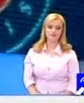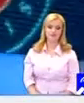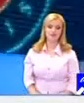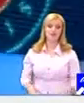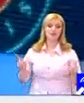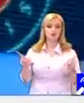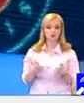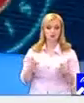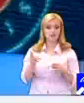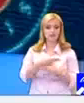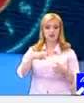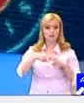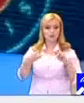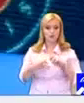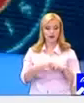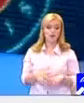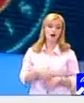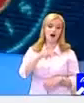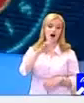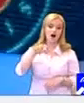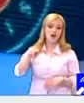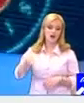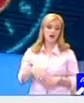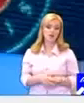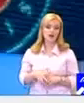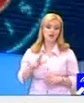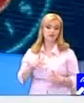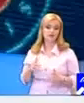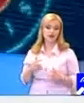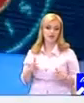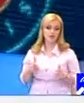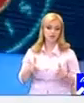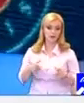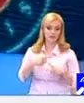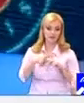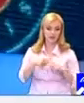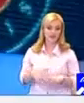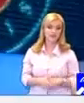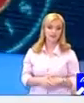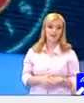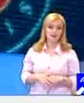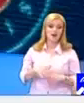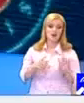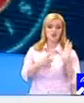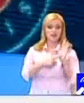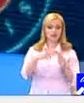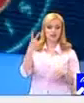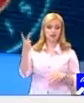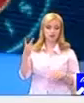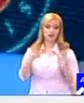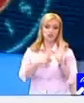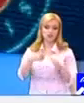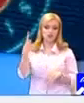Scurt și fără probleme, Simona Halep s-a calificat în sferturi la Roland Garros. A trecut fără emoții de Elise Martin în două seturi,